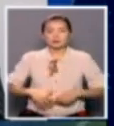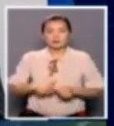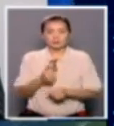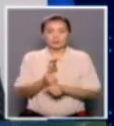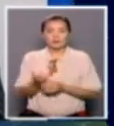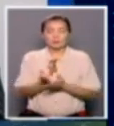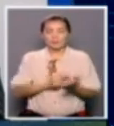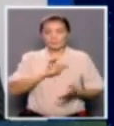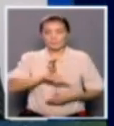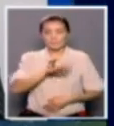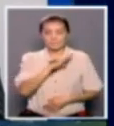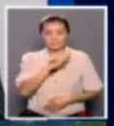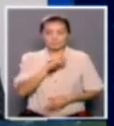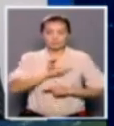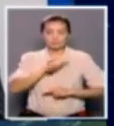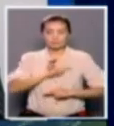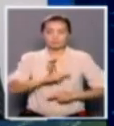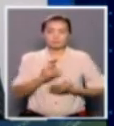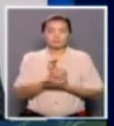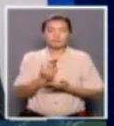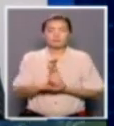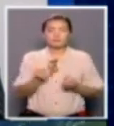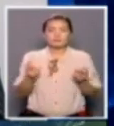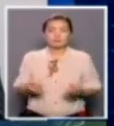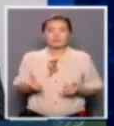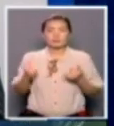басшысы лауазымында болған. Еңбек жолындағы табыстары үшін